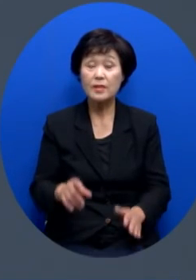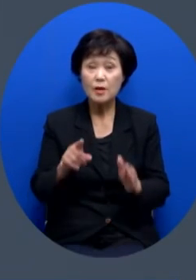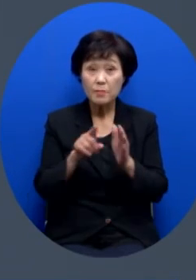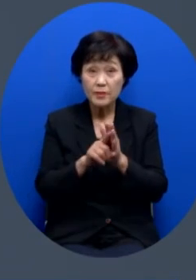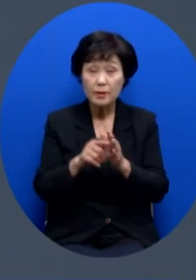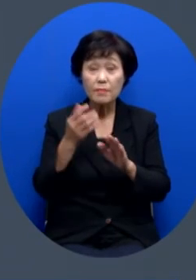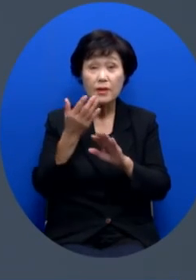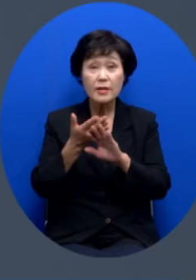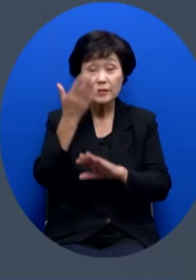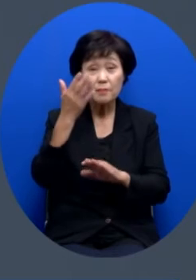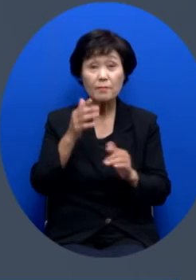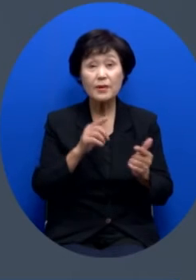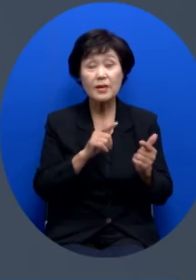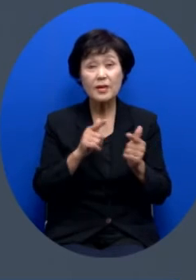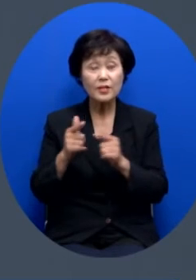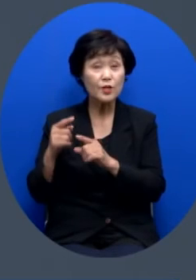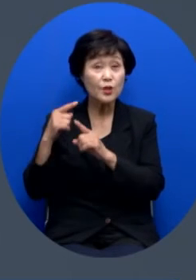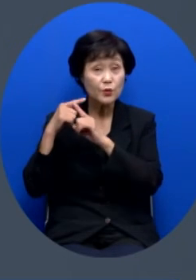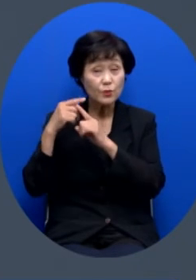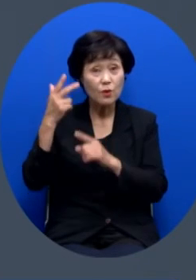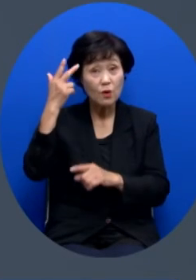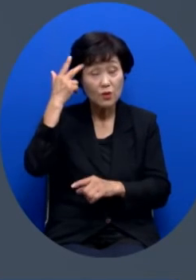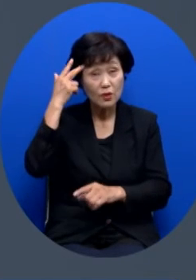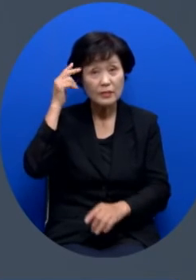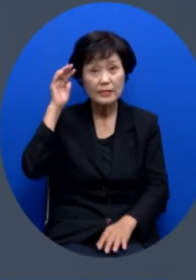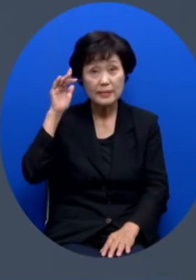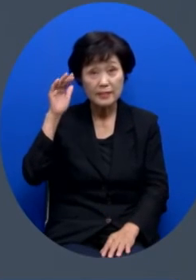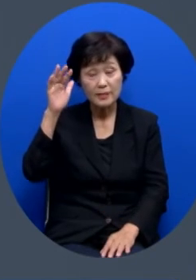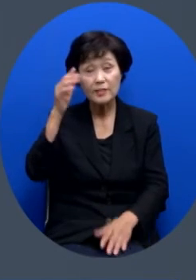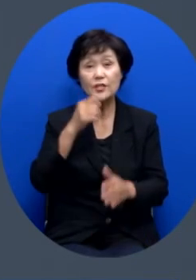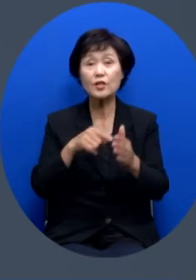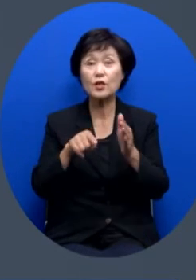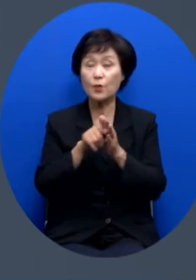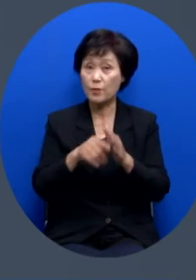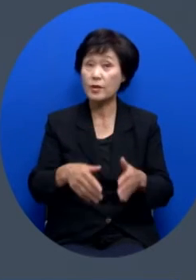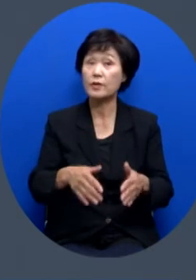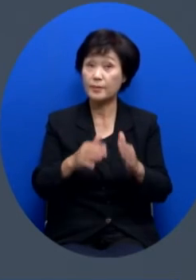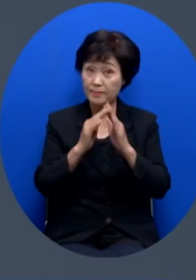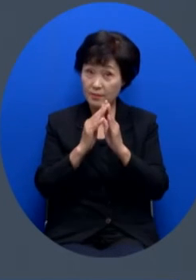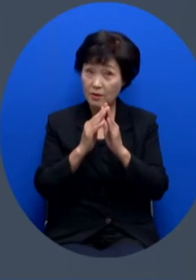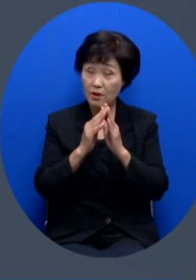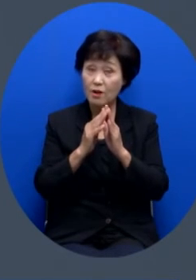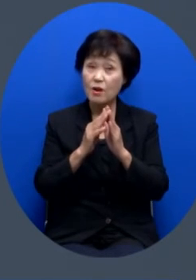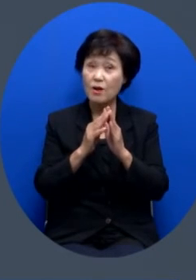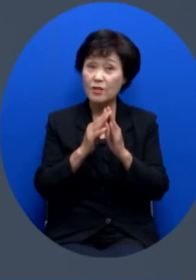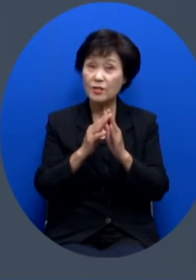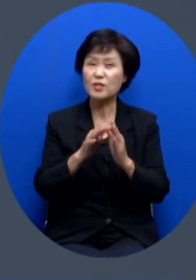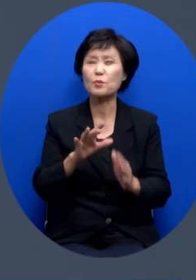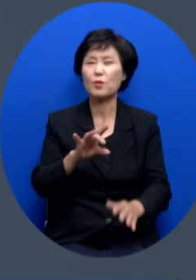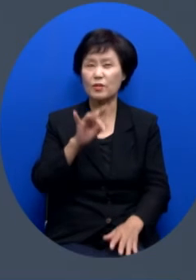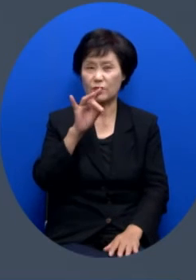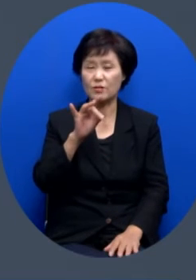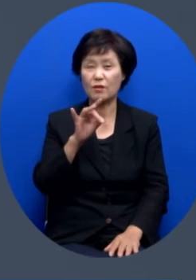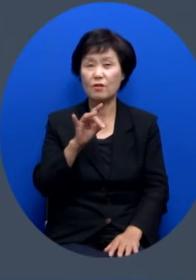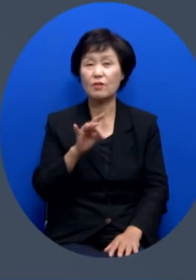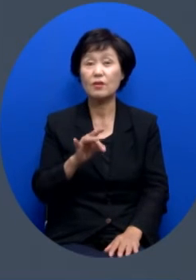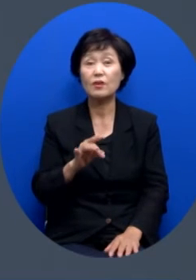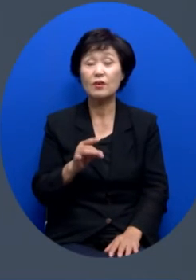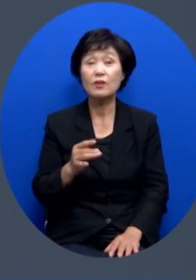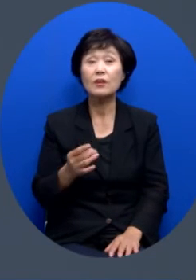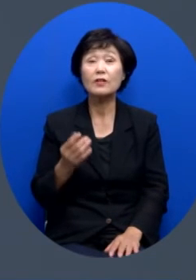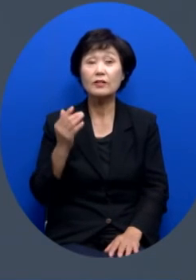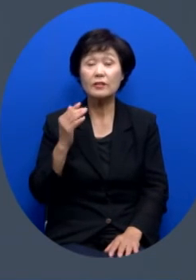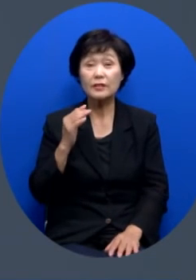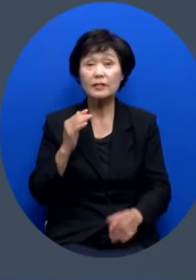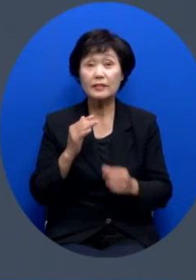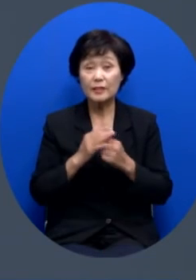선배들의 순교 정신을 기리기 위해서 선교관 예 건립이 중요한 몇 문제 우선인데 종료 하기도 하고